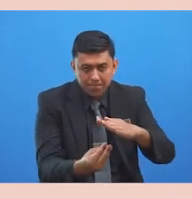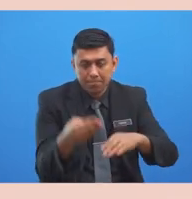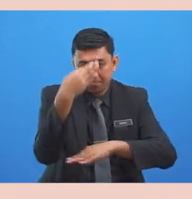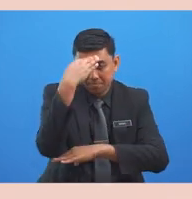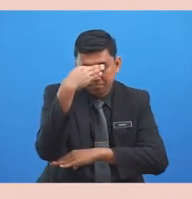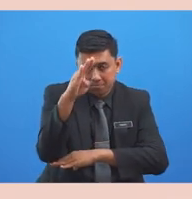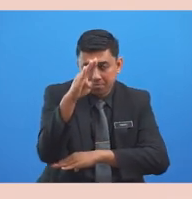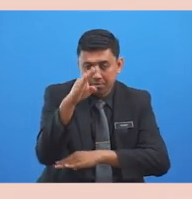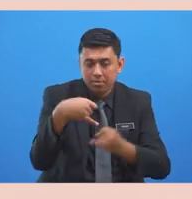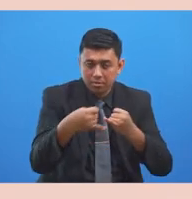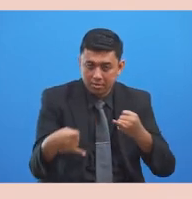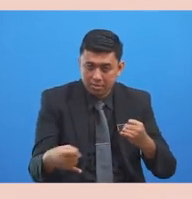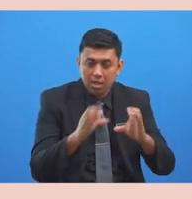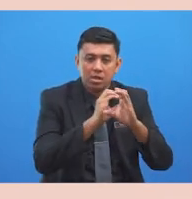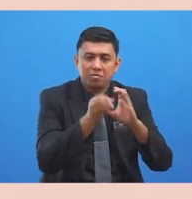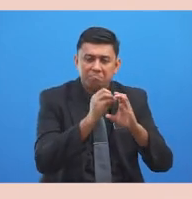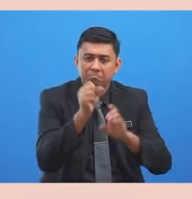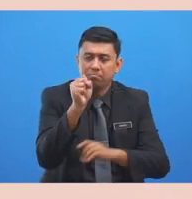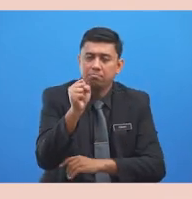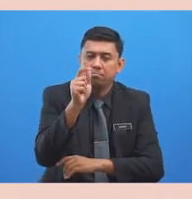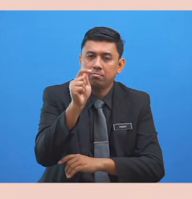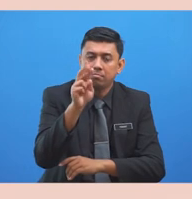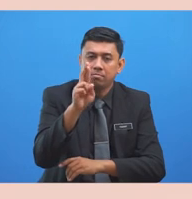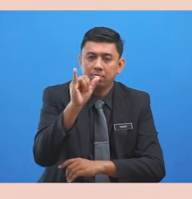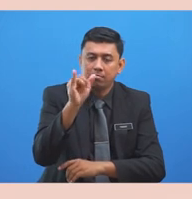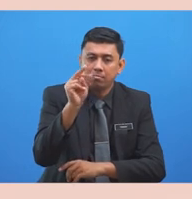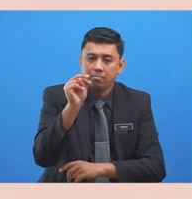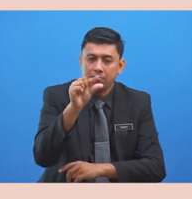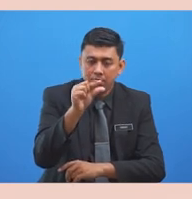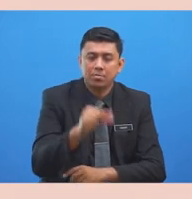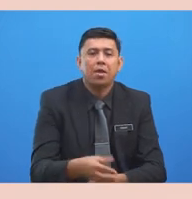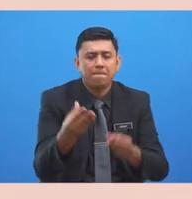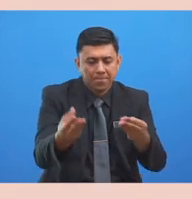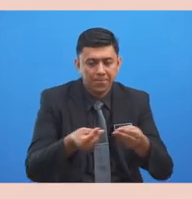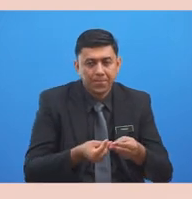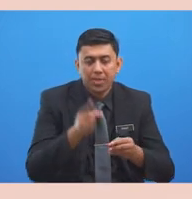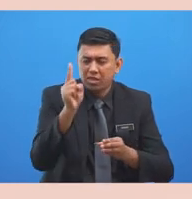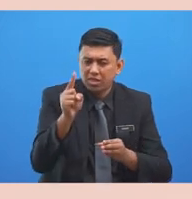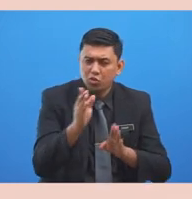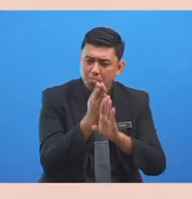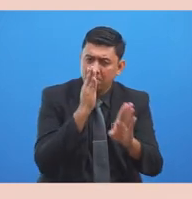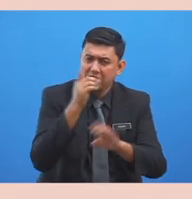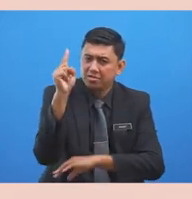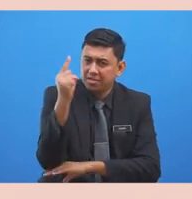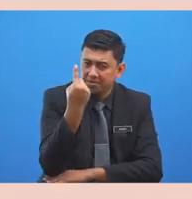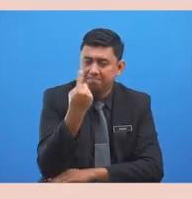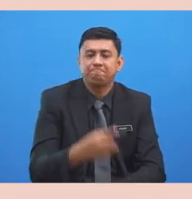bagi jenis data string, iaitu yang menerima satu baris